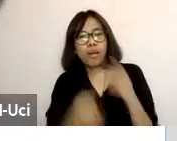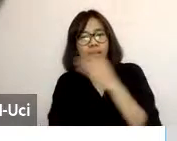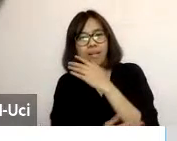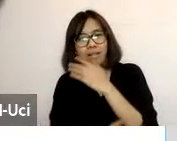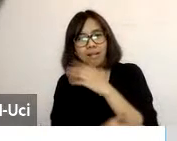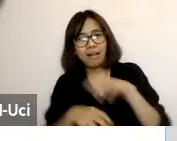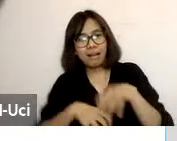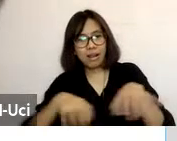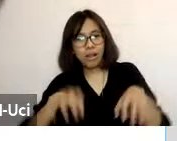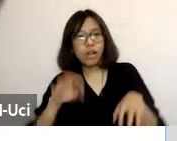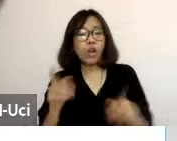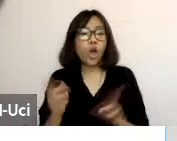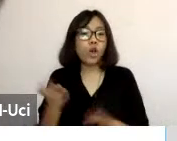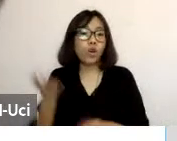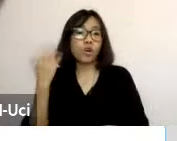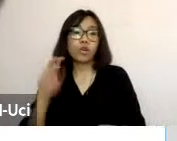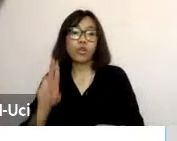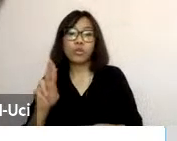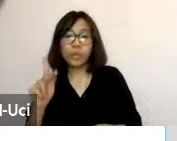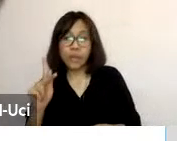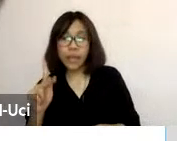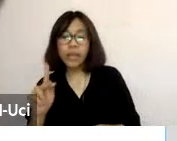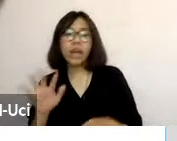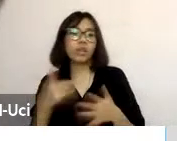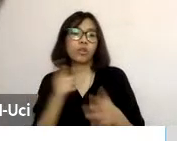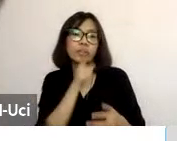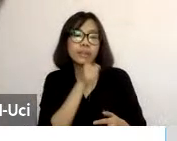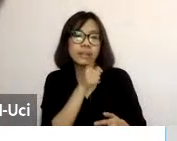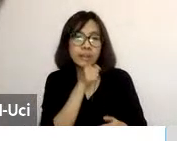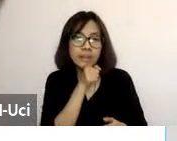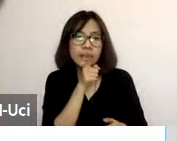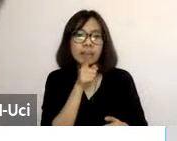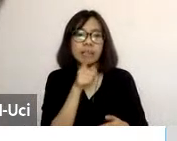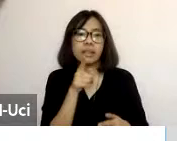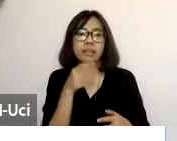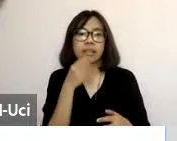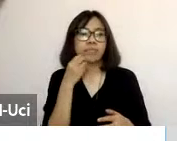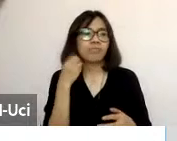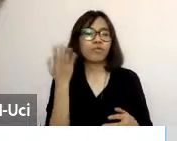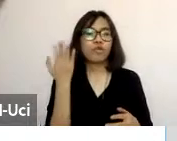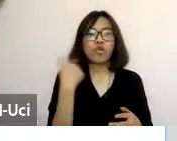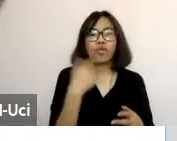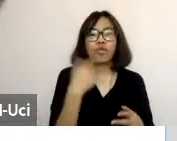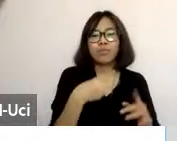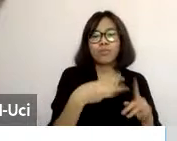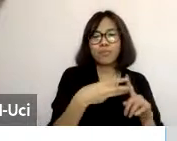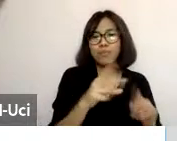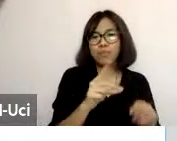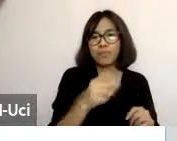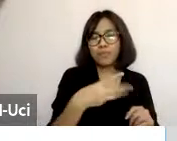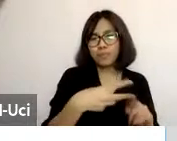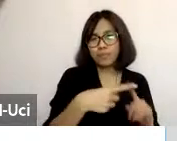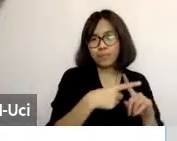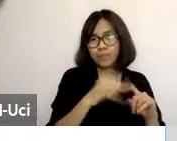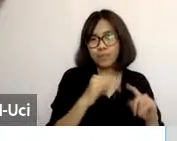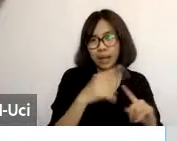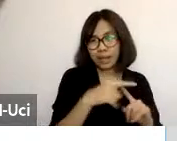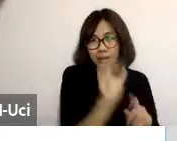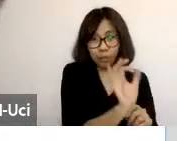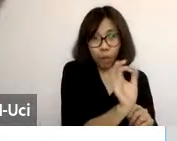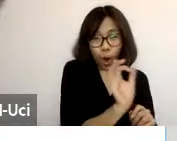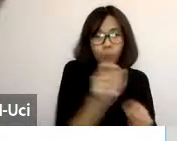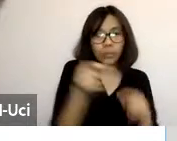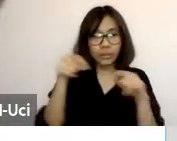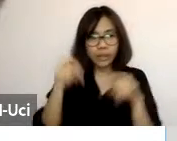sebetulnya Gunawan menggunakan entirety Scorpio platformnya tapi pasta brexit ada satu apa ini sia-sia